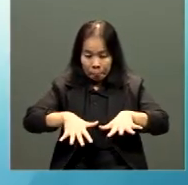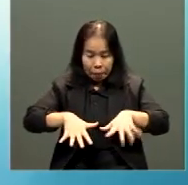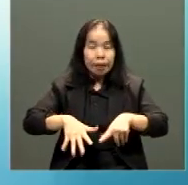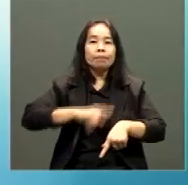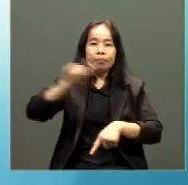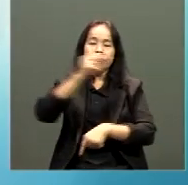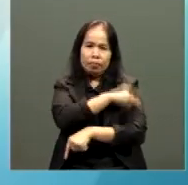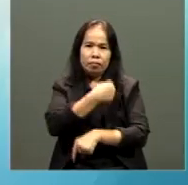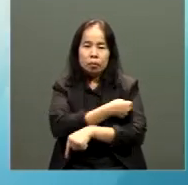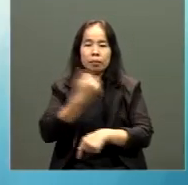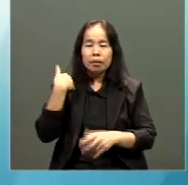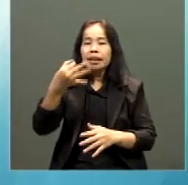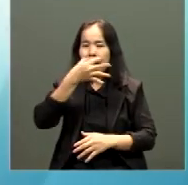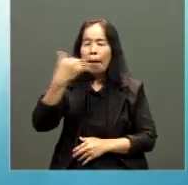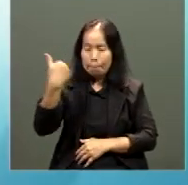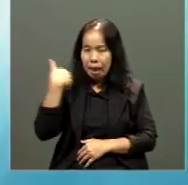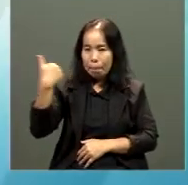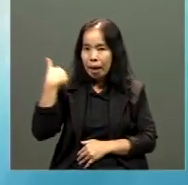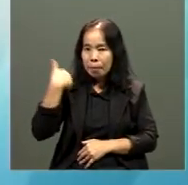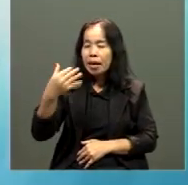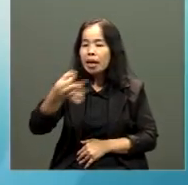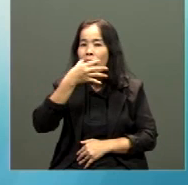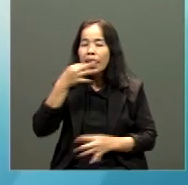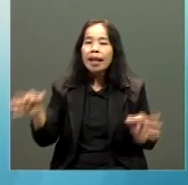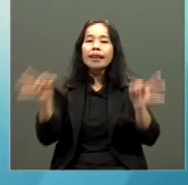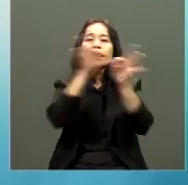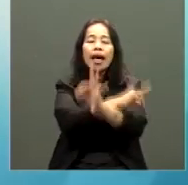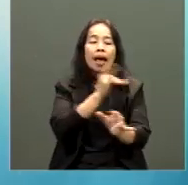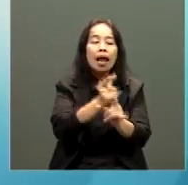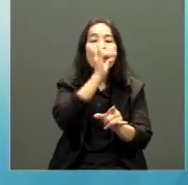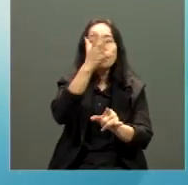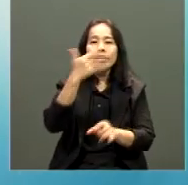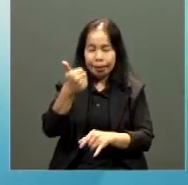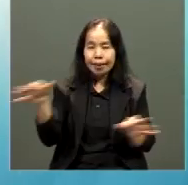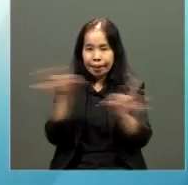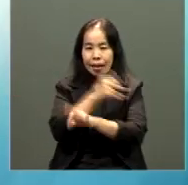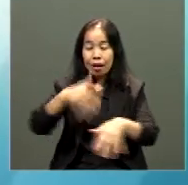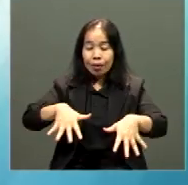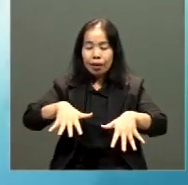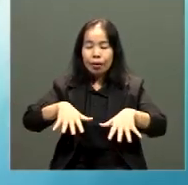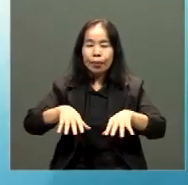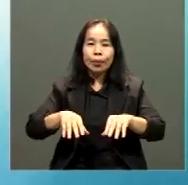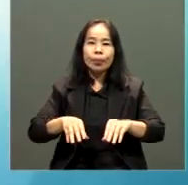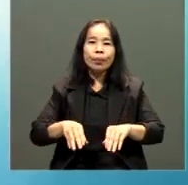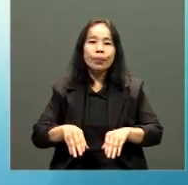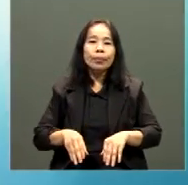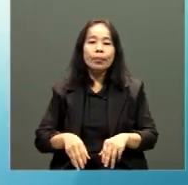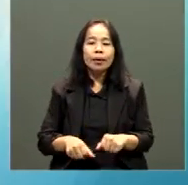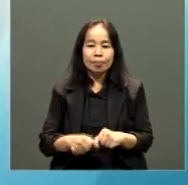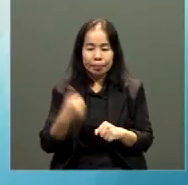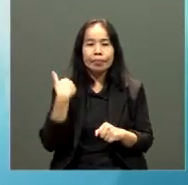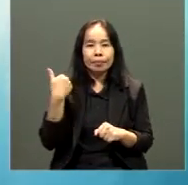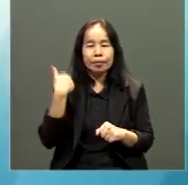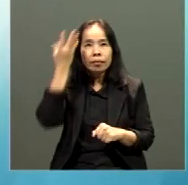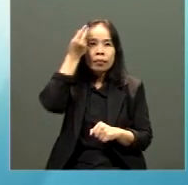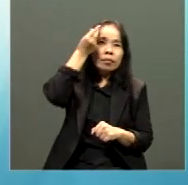แรกๆเดี๋ยวจะมียาให้ทดแทนการดื่มแล้วจะทำให้มือที่ท่านสั่นอาการที่ท่านที่จะวิตกกังว